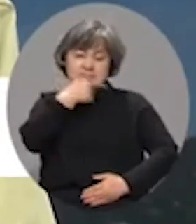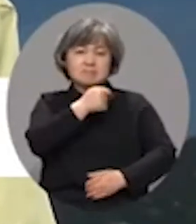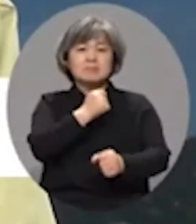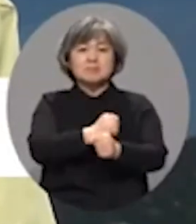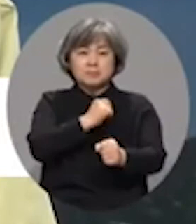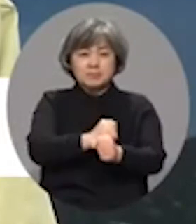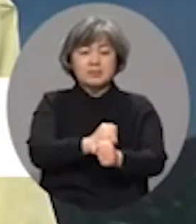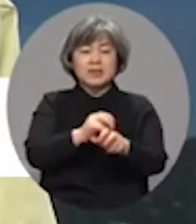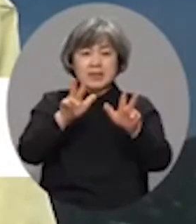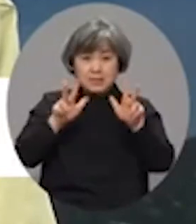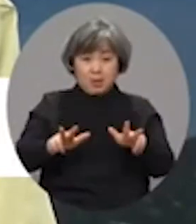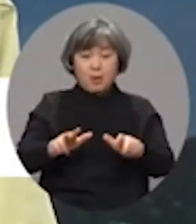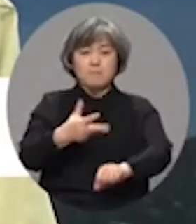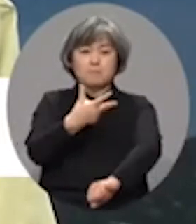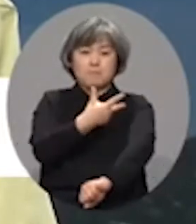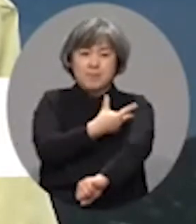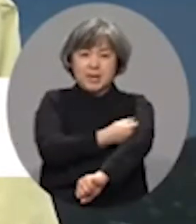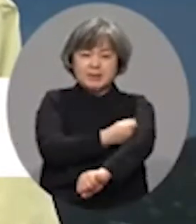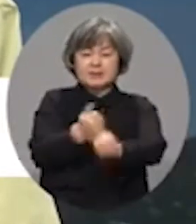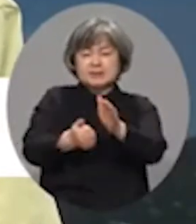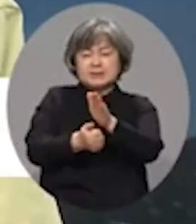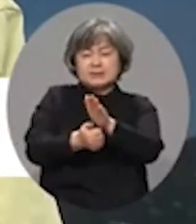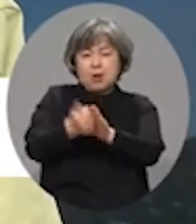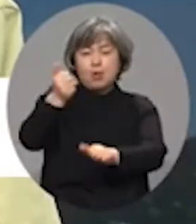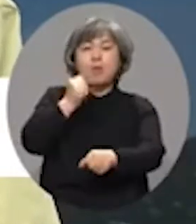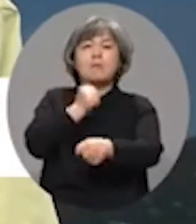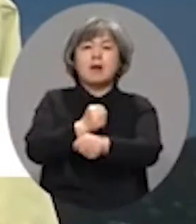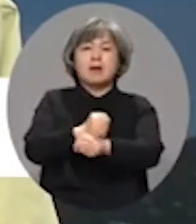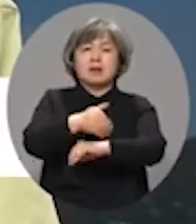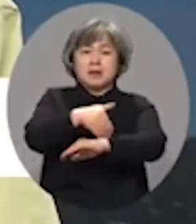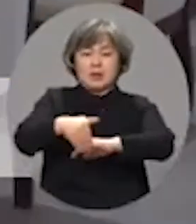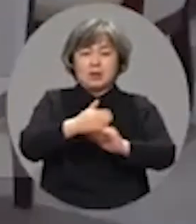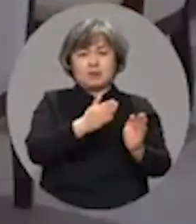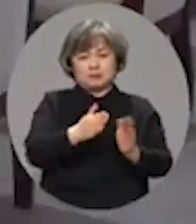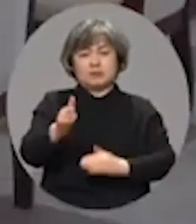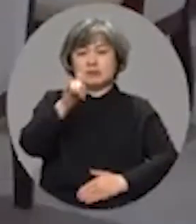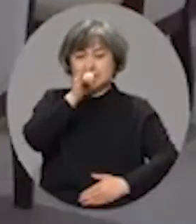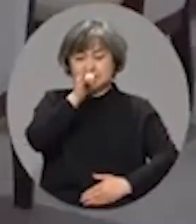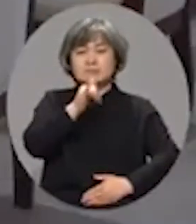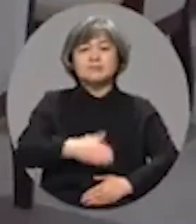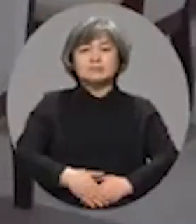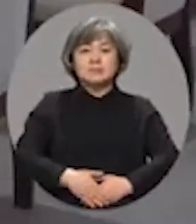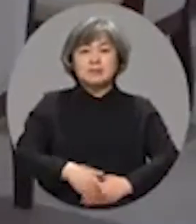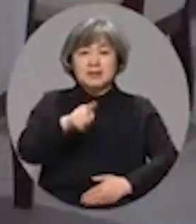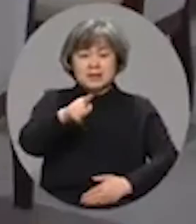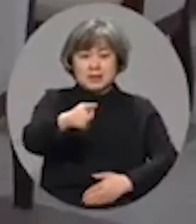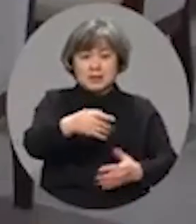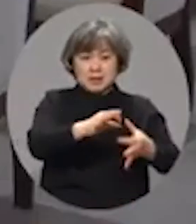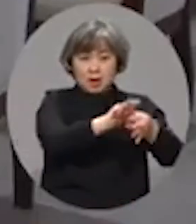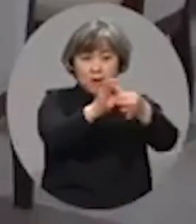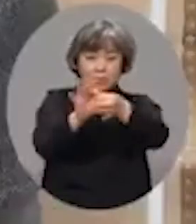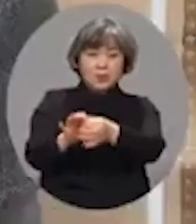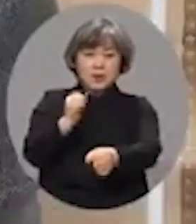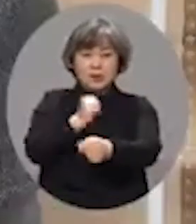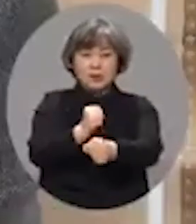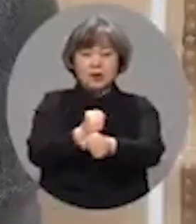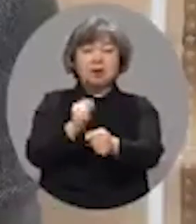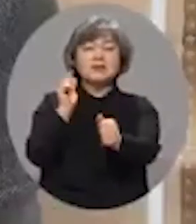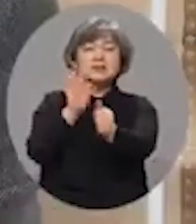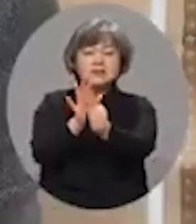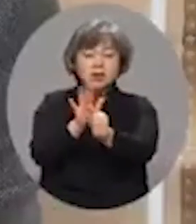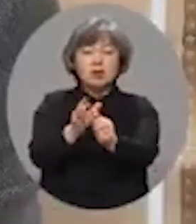이번 백신접종을 성공해 바칠 준비를 다하고 있습니다 의 정 협의체는 민간 의료 인력